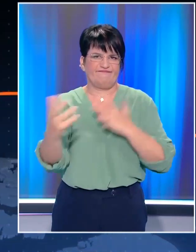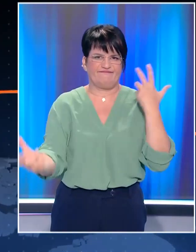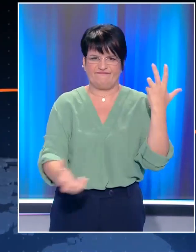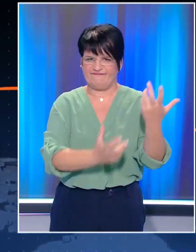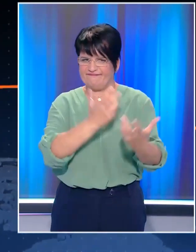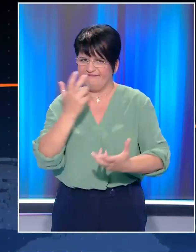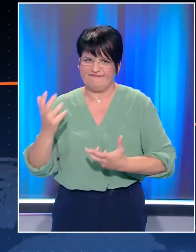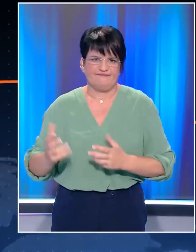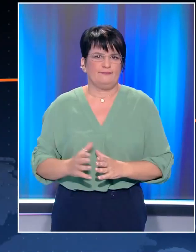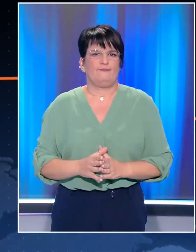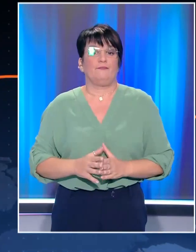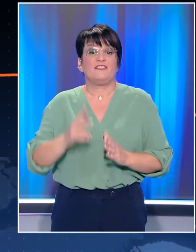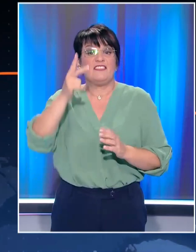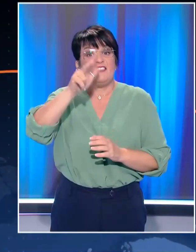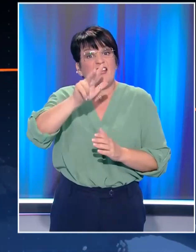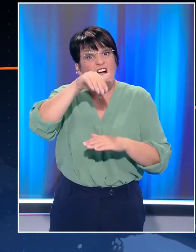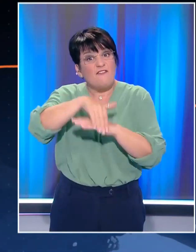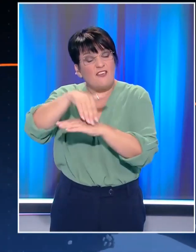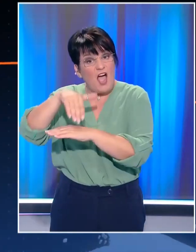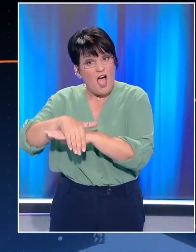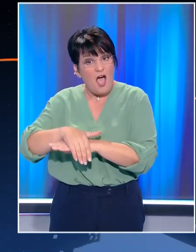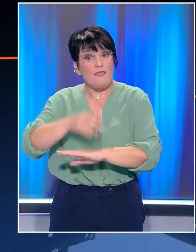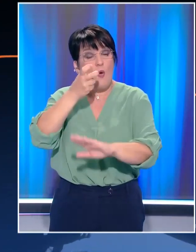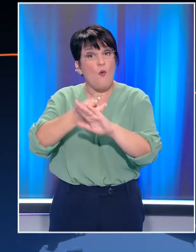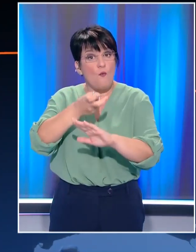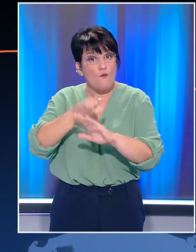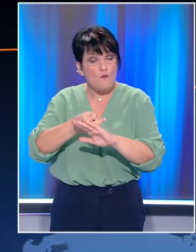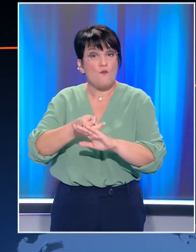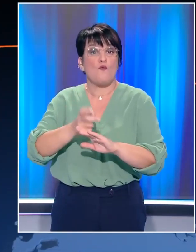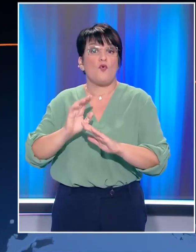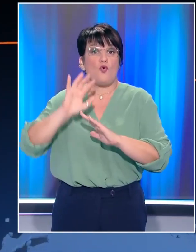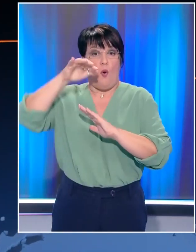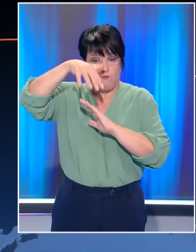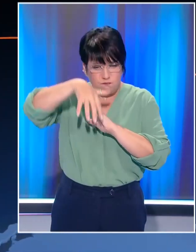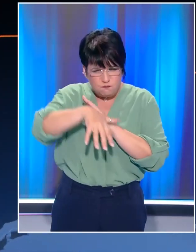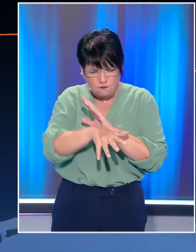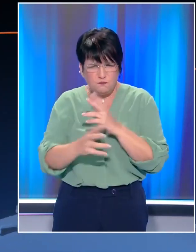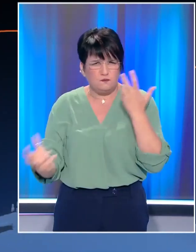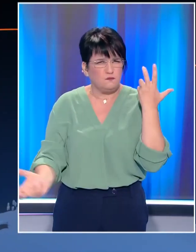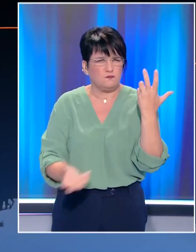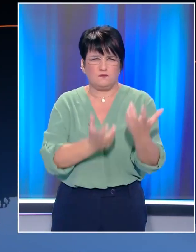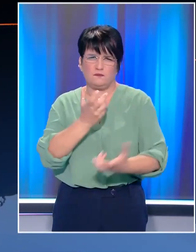Ποτάμια καυτής λάβας κυλούν για τρίτη νύχτα από το ηφαίστειο Κούμπρε Βιέχα στο νησί Λα Πάλμα.